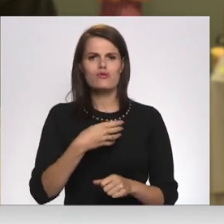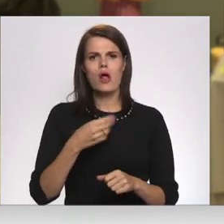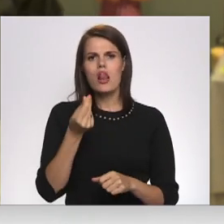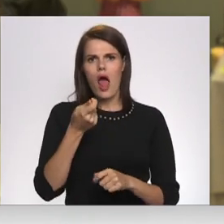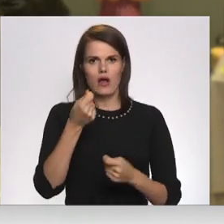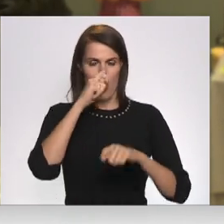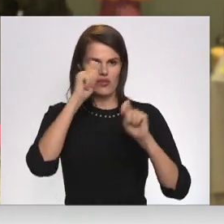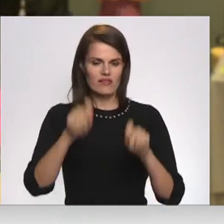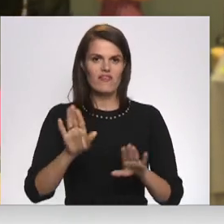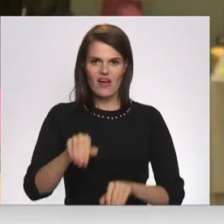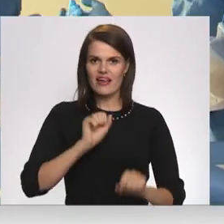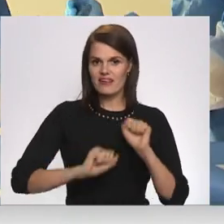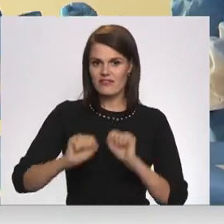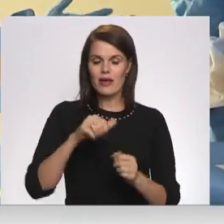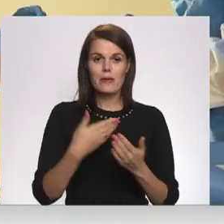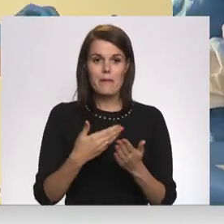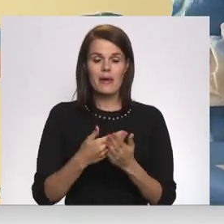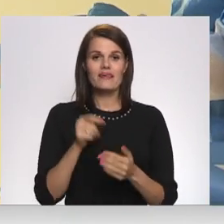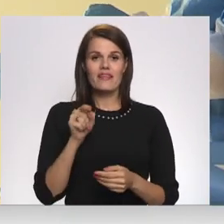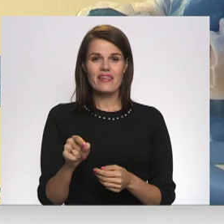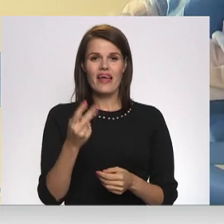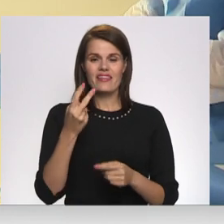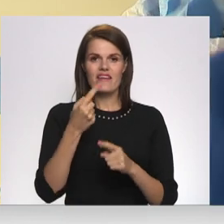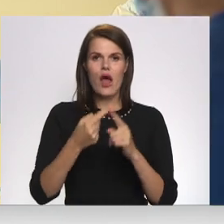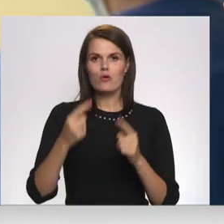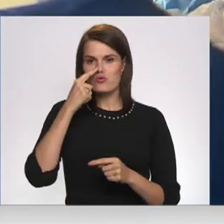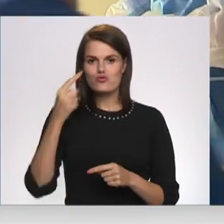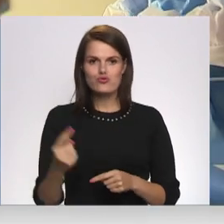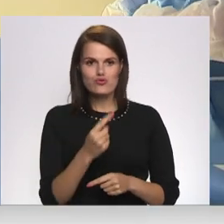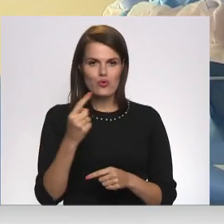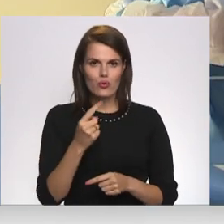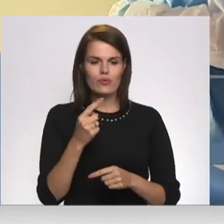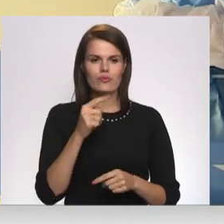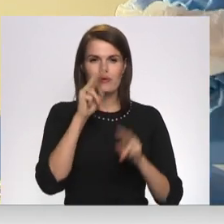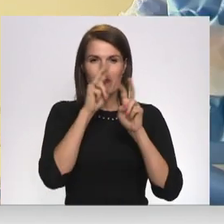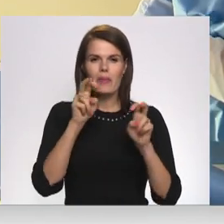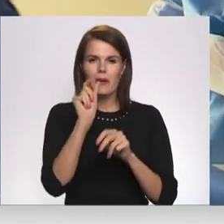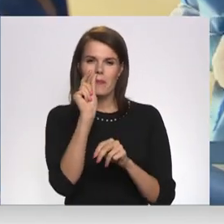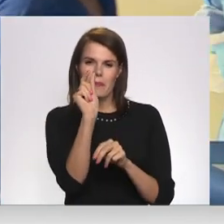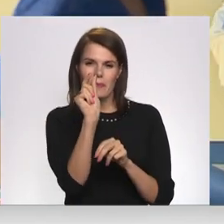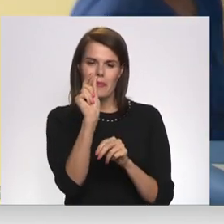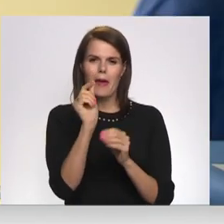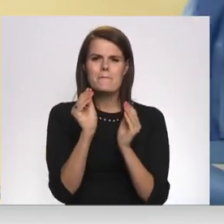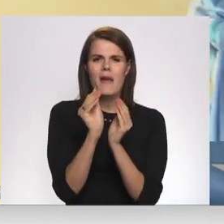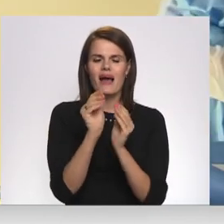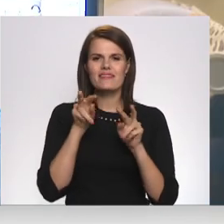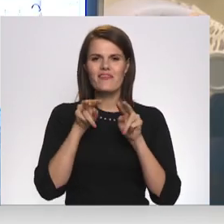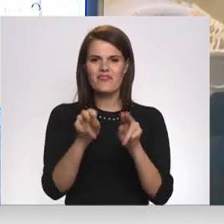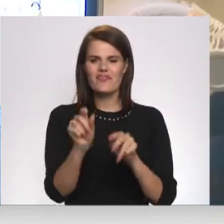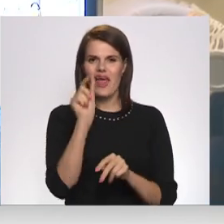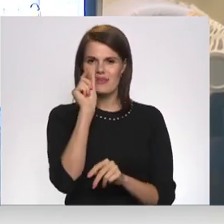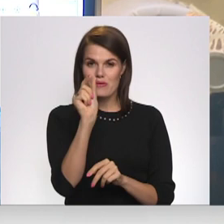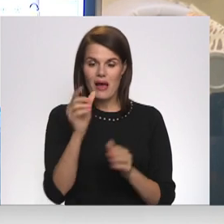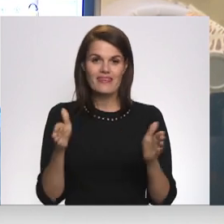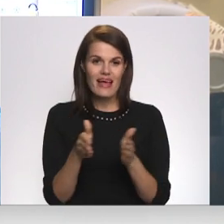naudas zaudēšanas, jo tajās 2,5 stundās ja ir diagnosticēts mini baby kancer, mazā